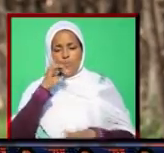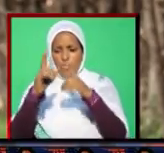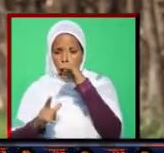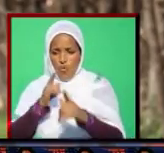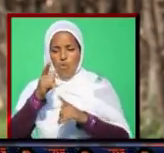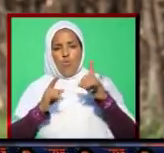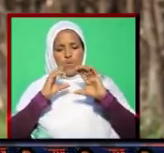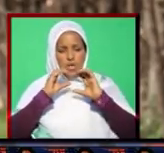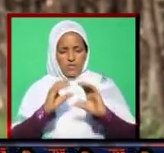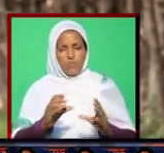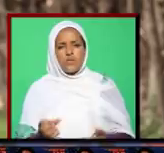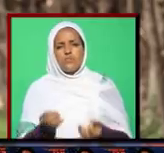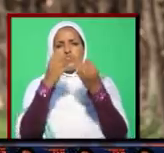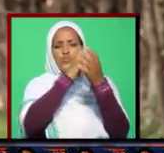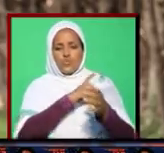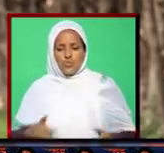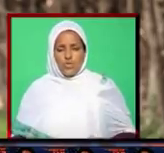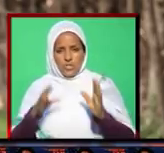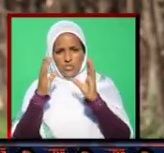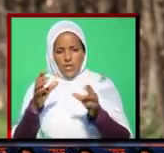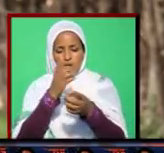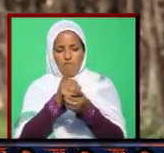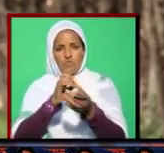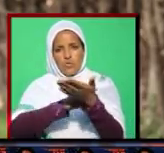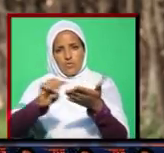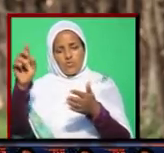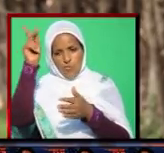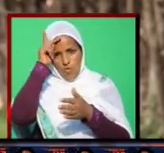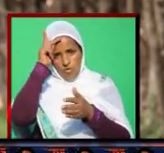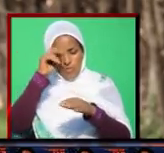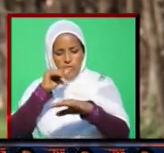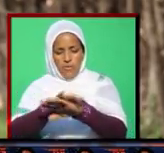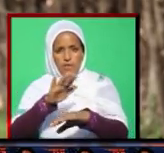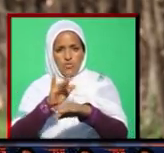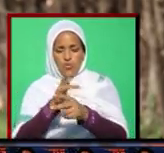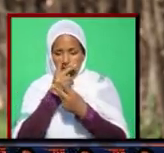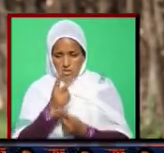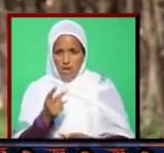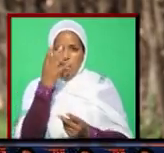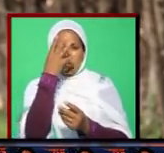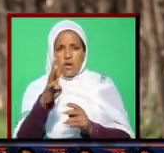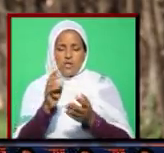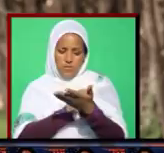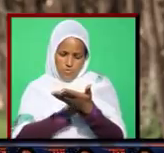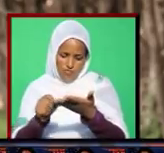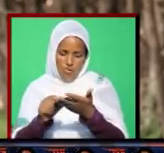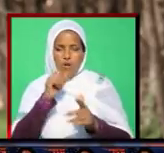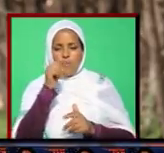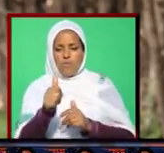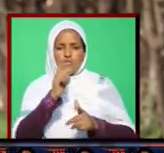ያስተማረ ብዙ ምእመናንን አፍርቷል። ቅዱስ ጳውሎስ በመልእክታቱም እንኳን ስናይ 14 መልእክታትን ጽፏል